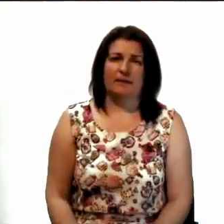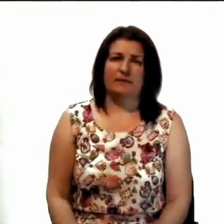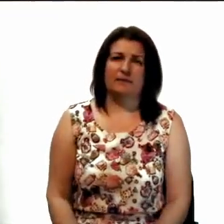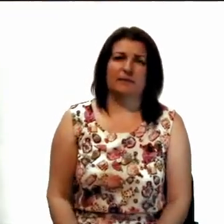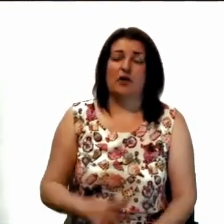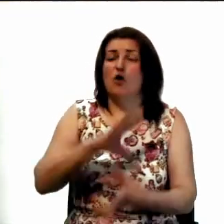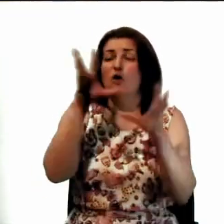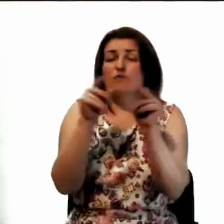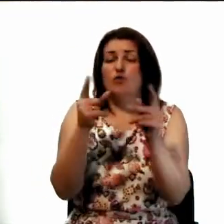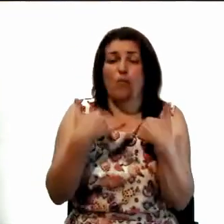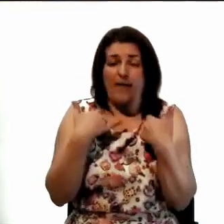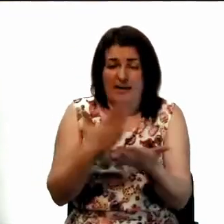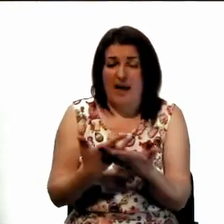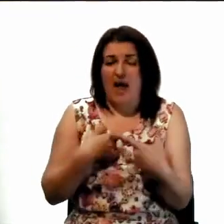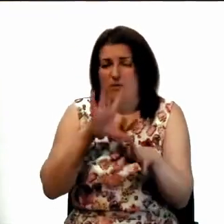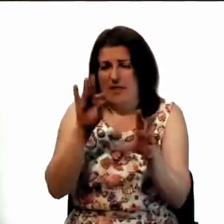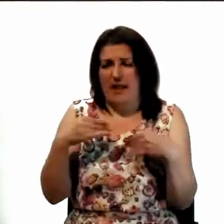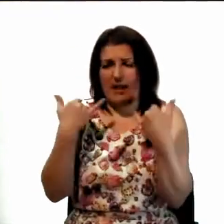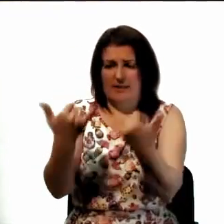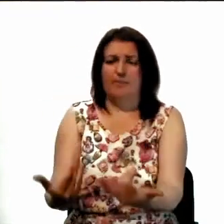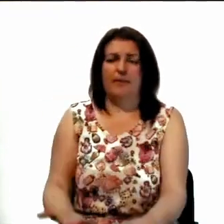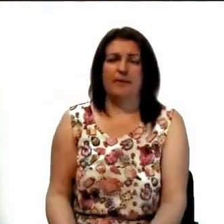И все, что у меня есть, оно для тебя.